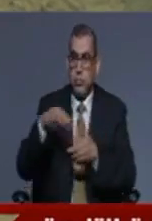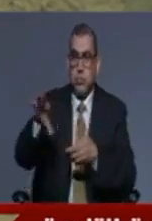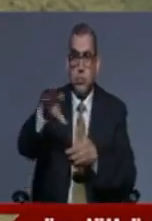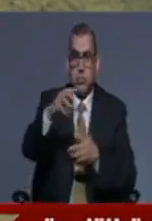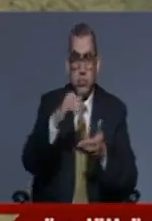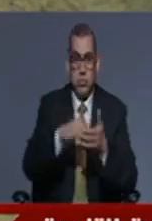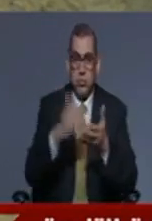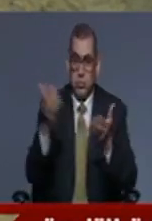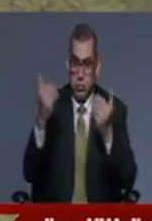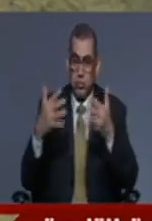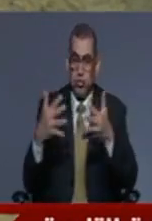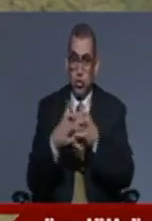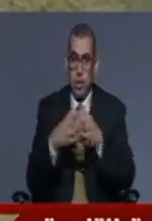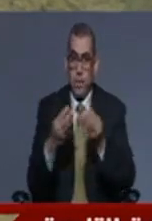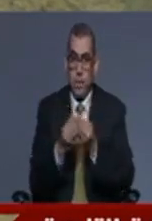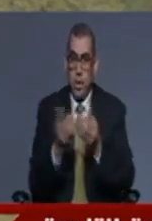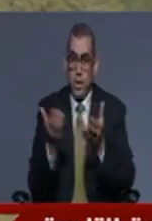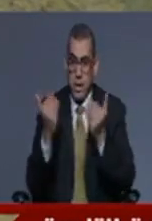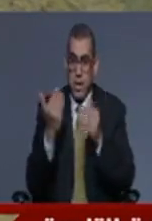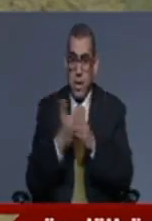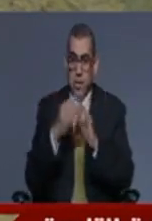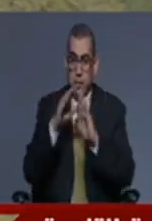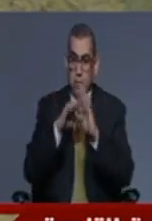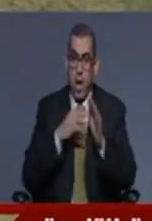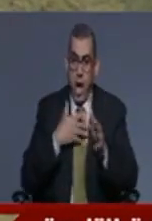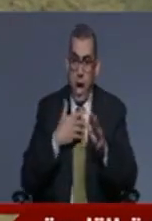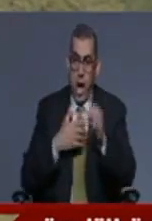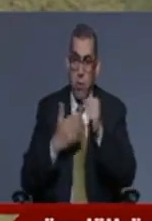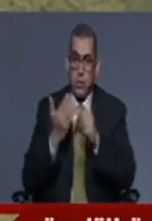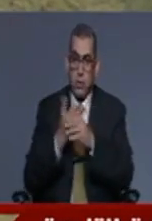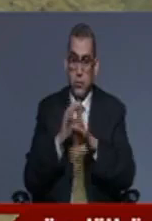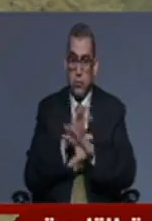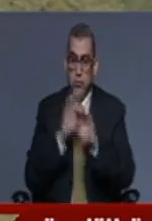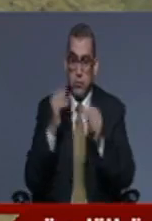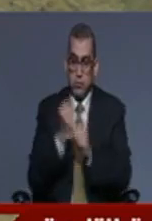معنا، لكي نتمكن من القيام